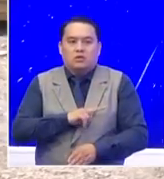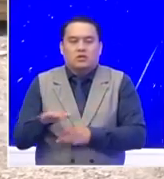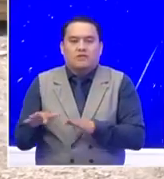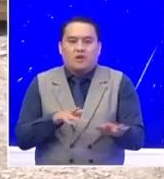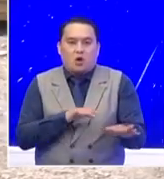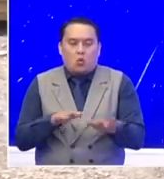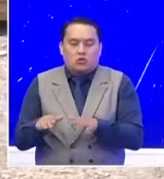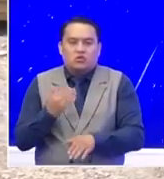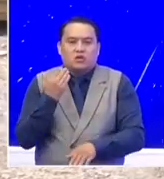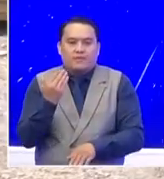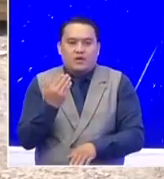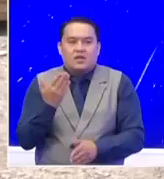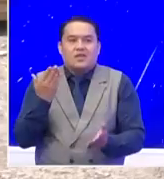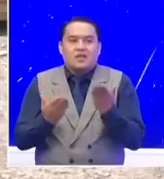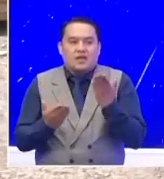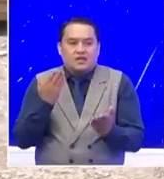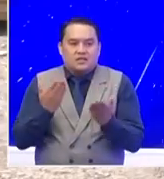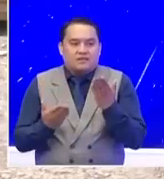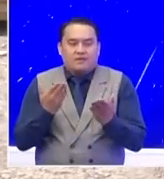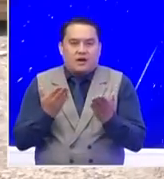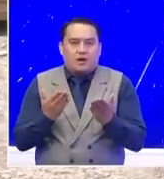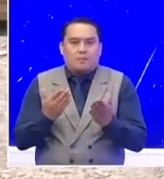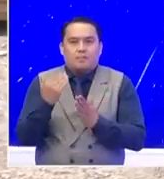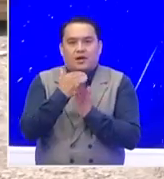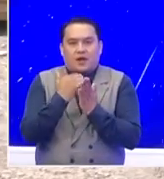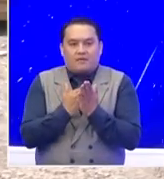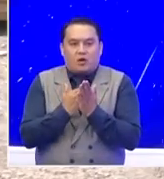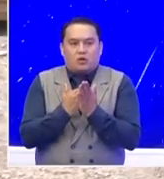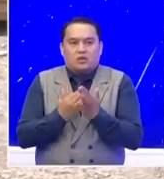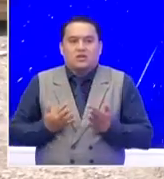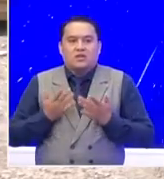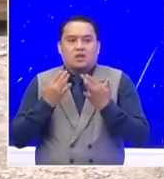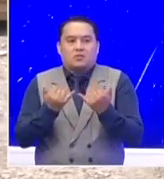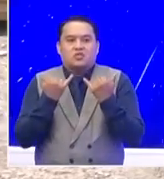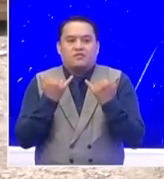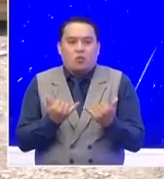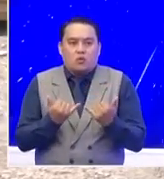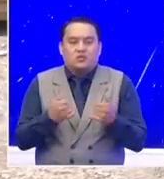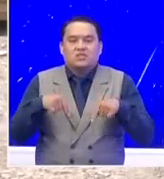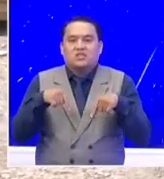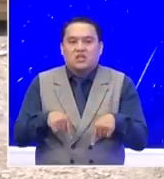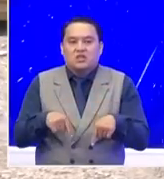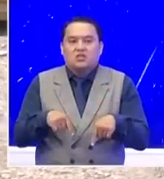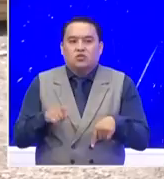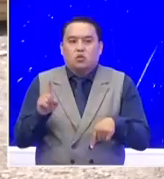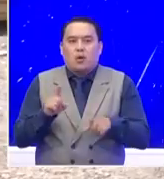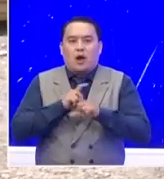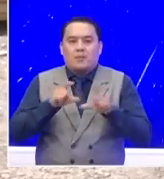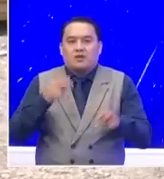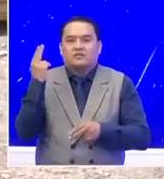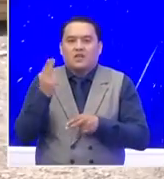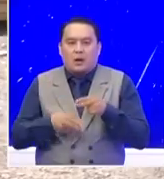рабочей силы. Если бы по графику требуется на сегодняшний день здесь, чтобы этот объект